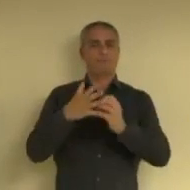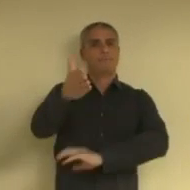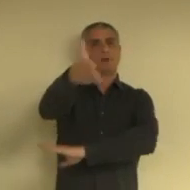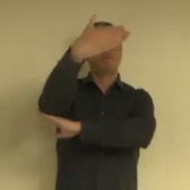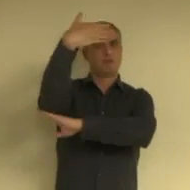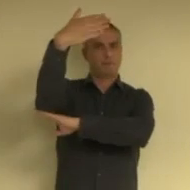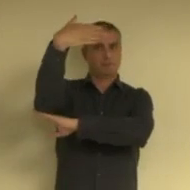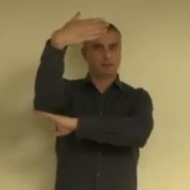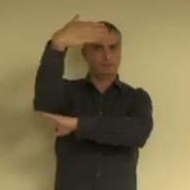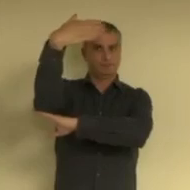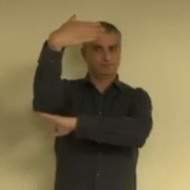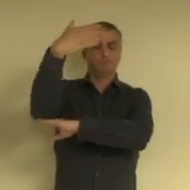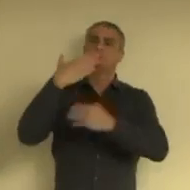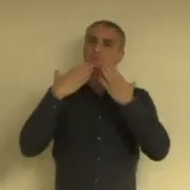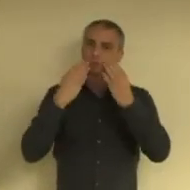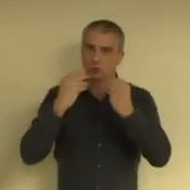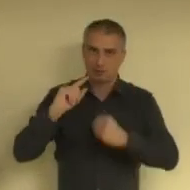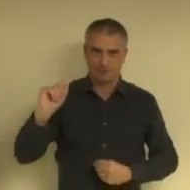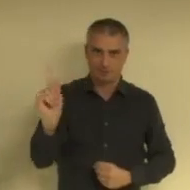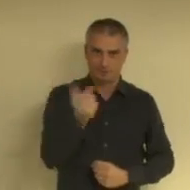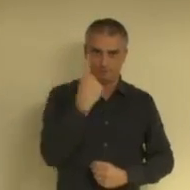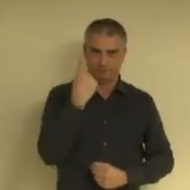ואת המדינה. תודה רבה לכם.